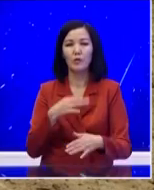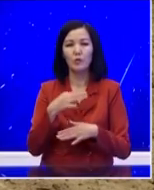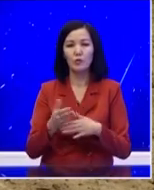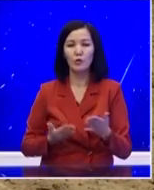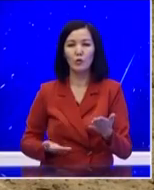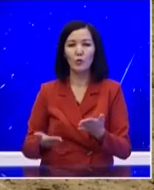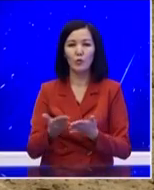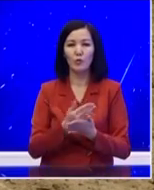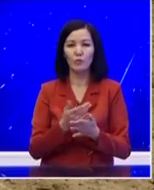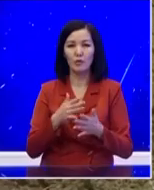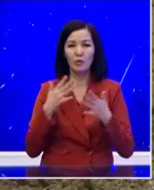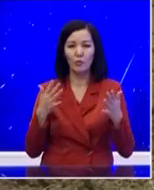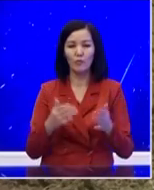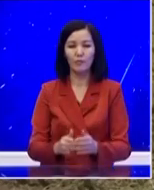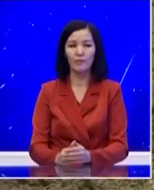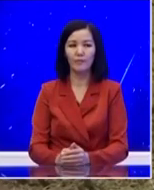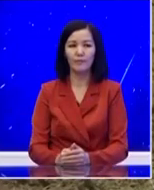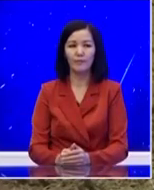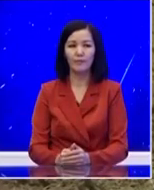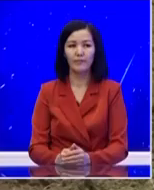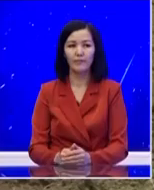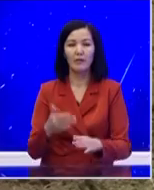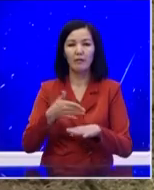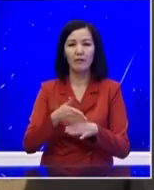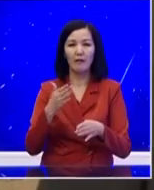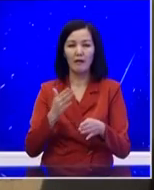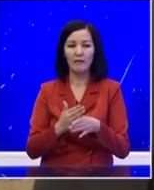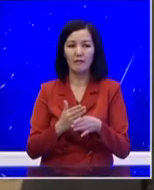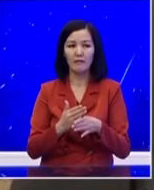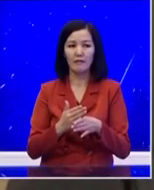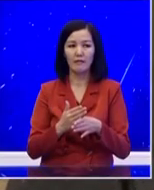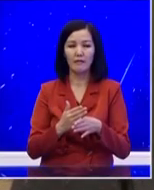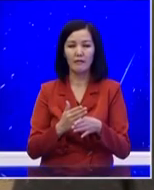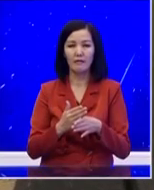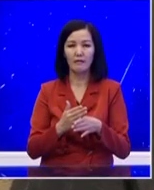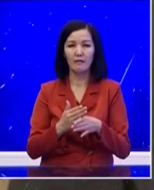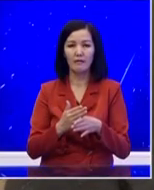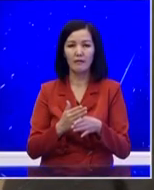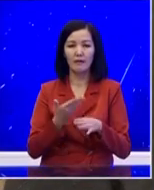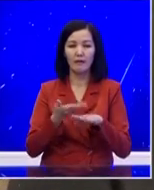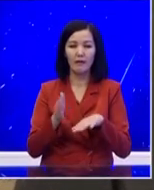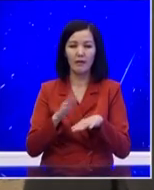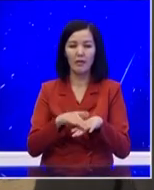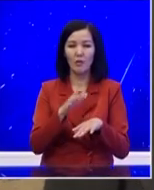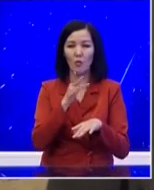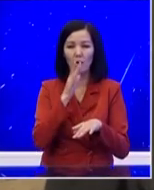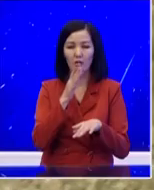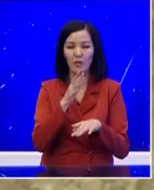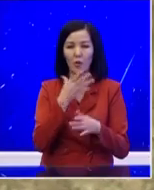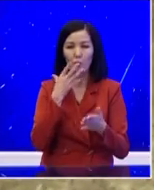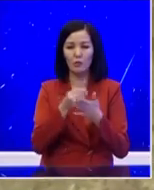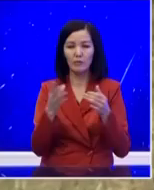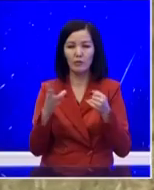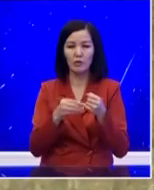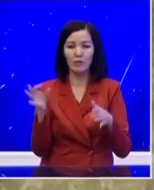өнімнен де күтерлері мол. Ас атасы нан демекші, мына осындай қиын кезеңде өзіміздің тиесілі жерімізді